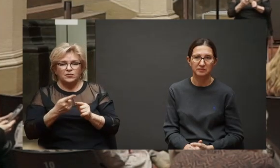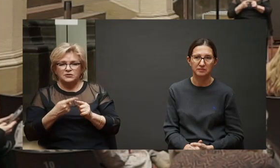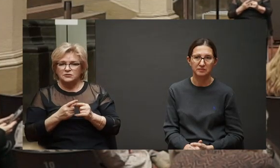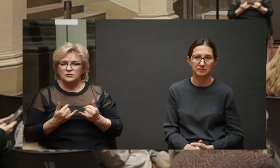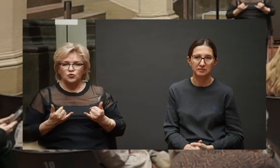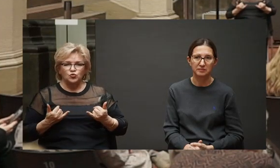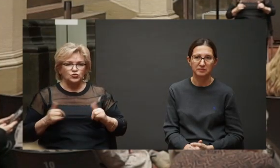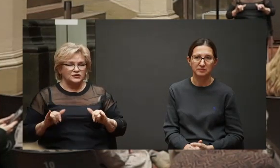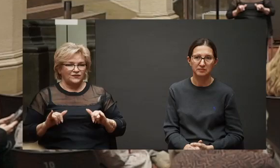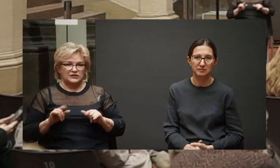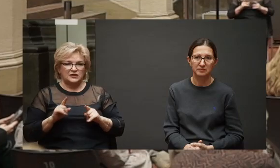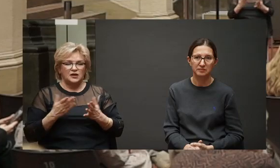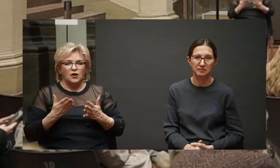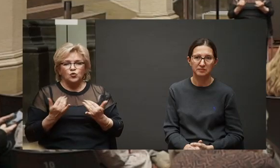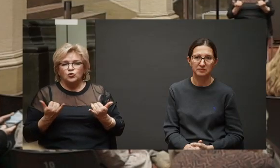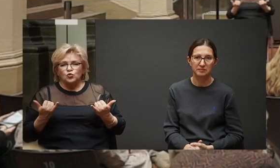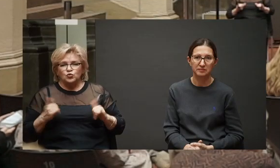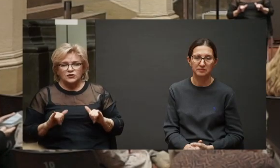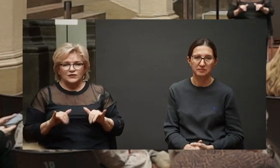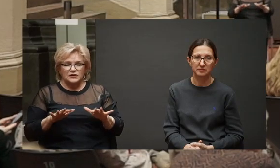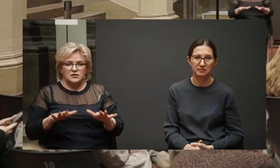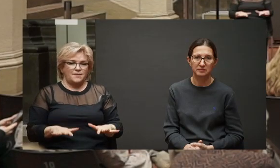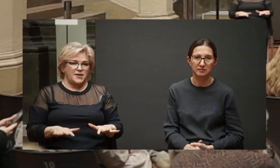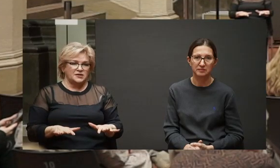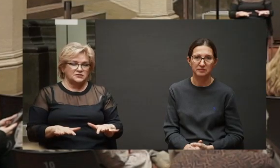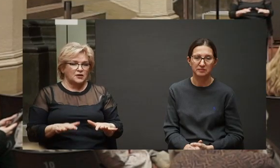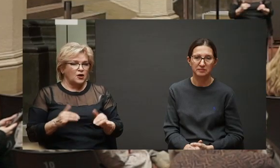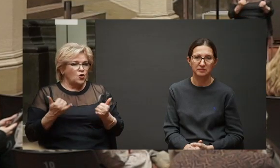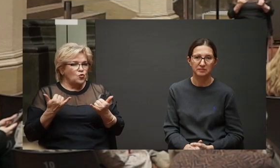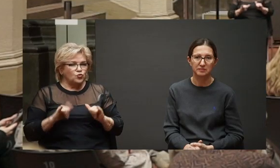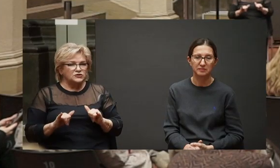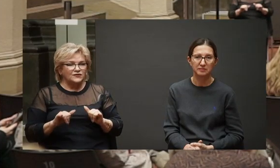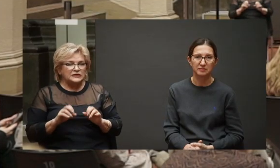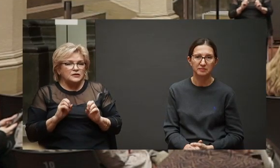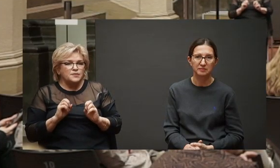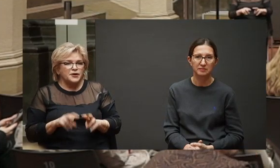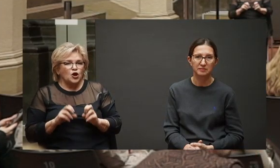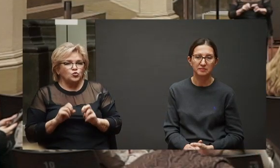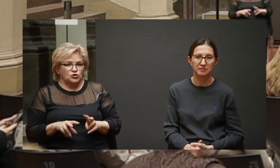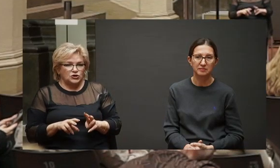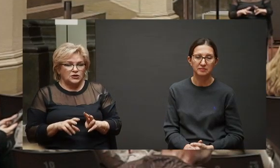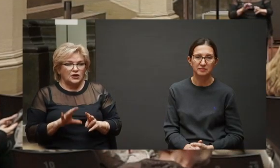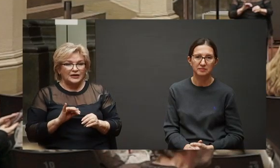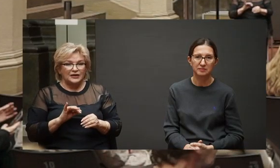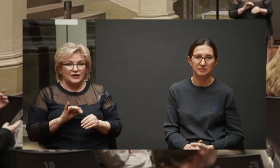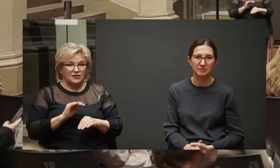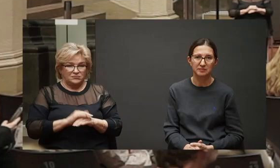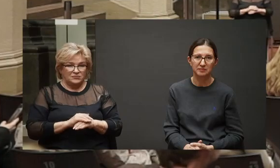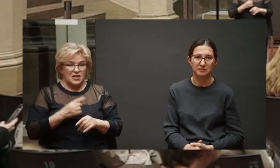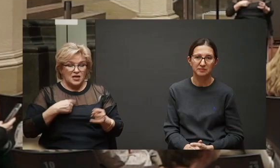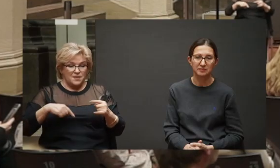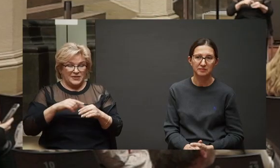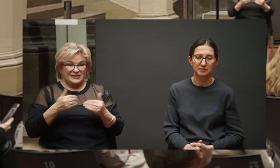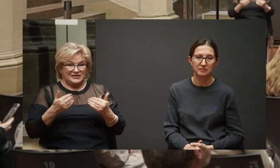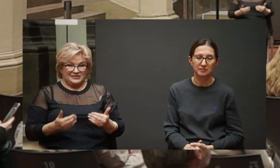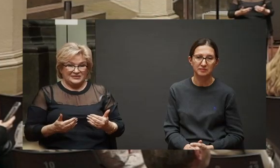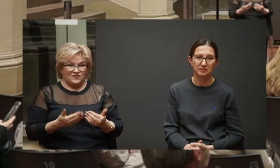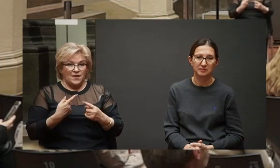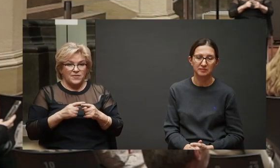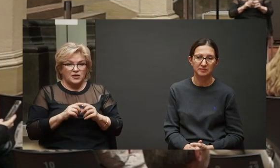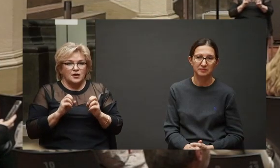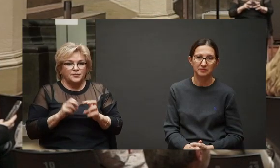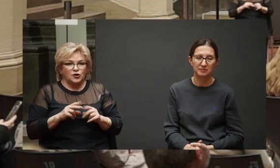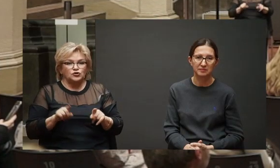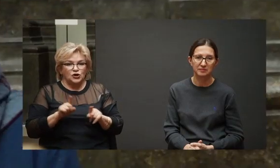удивительное, какое-то удивительное место и удивительное приключение, и, собственно, мы сейчас с вами тоже это